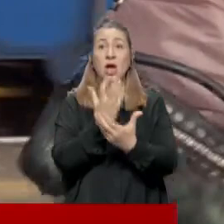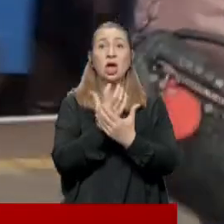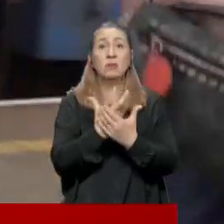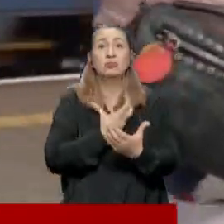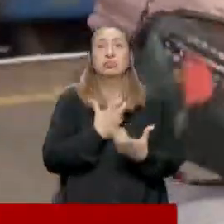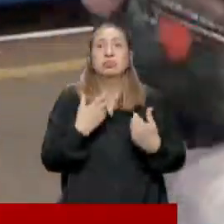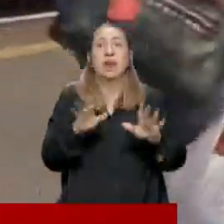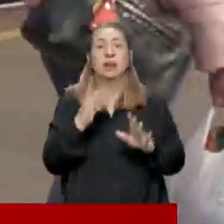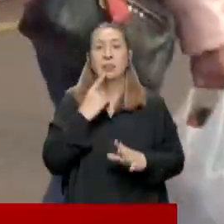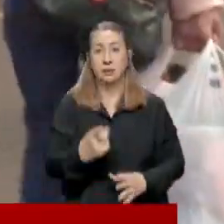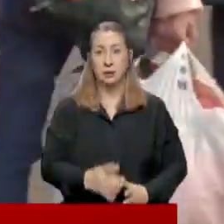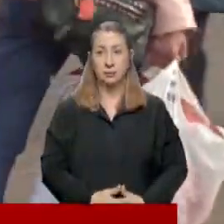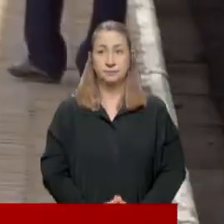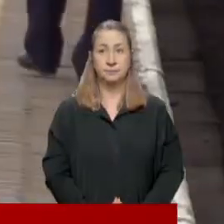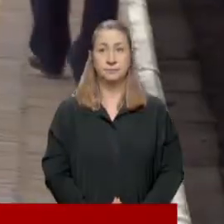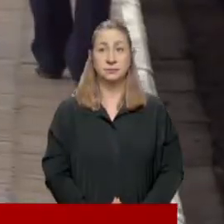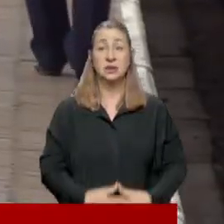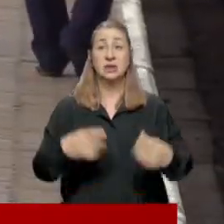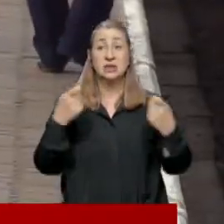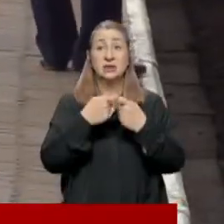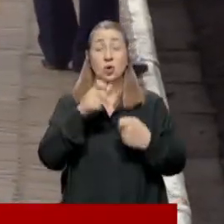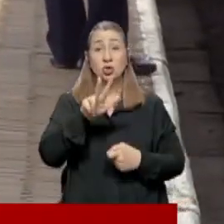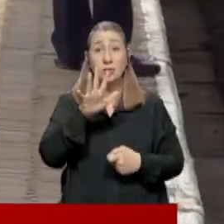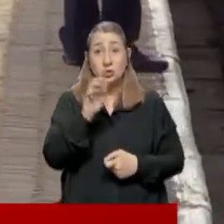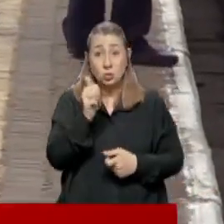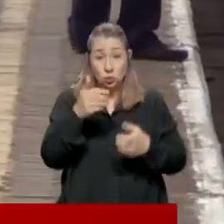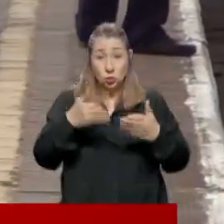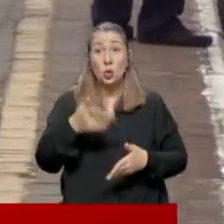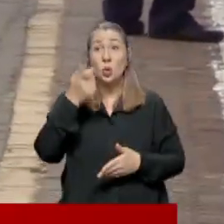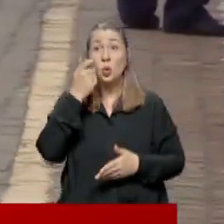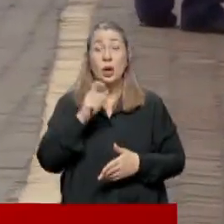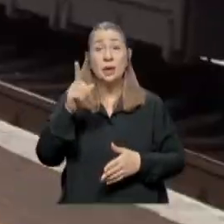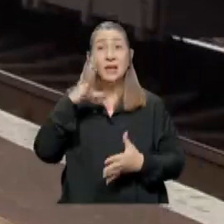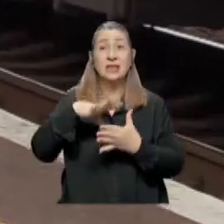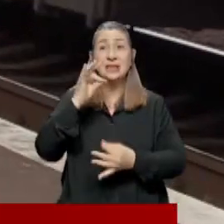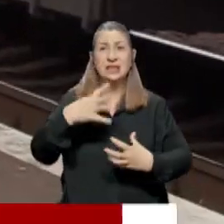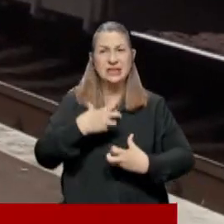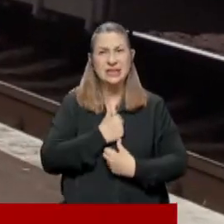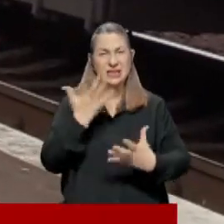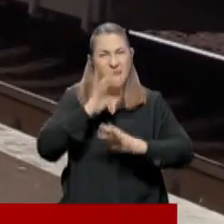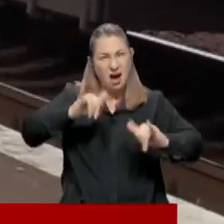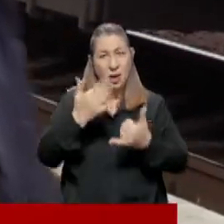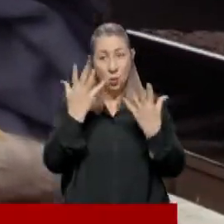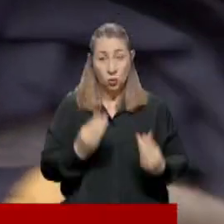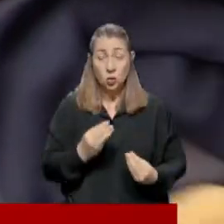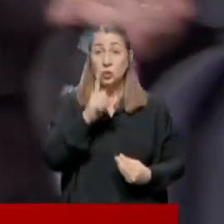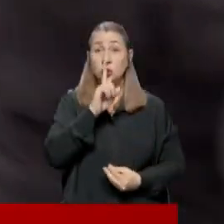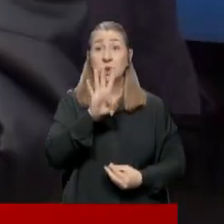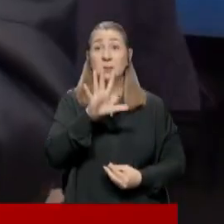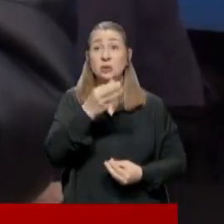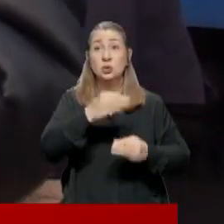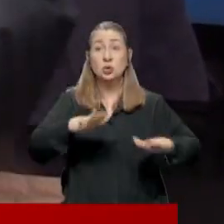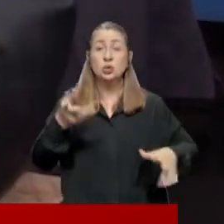olmadığını açıkladı. Savaşın 35. gününde Ukrayna'da insani kriz daha da derinleşti. 145